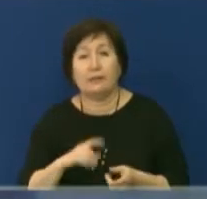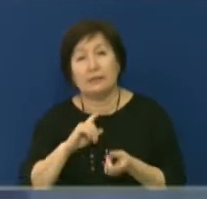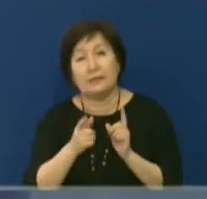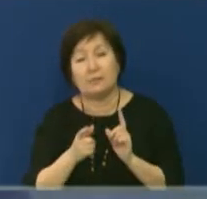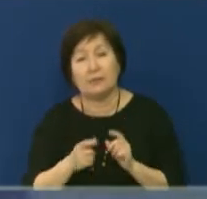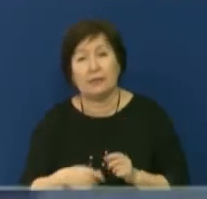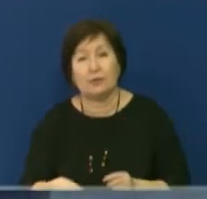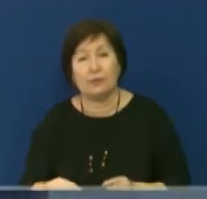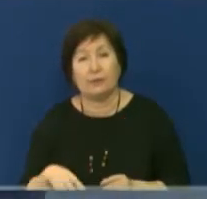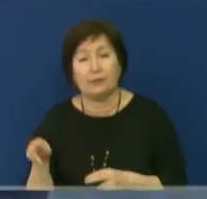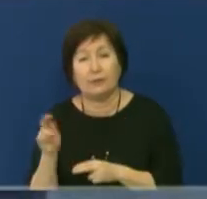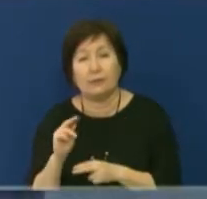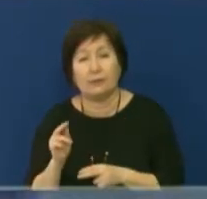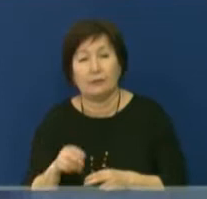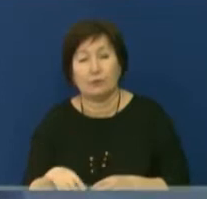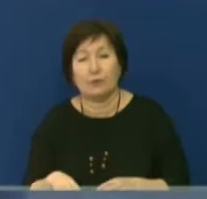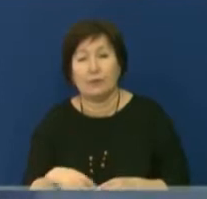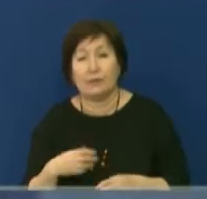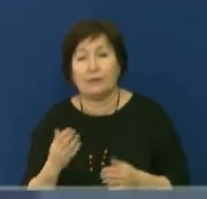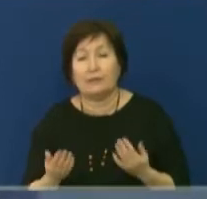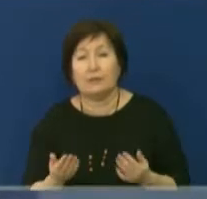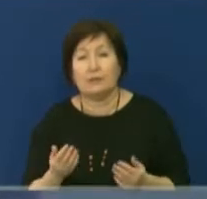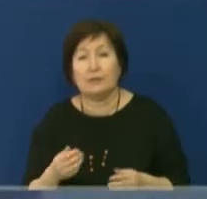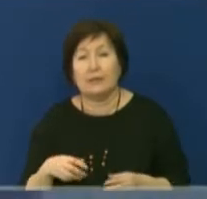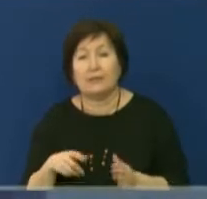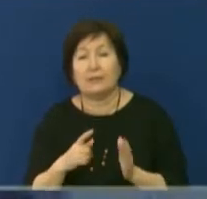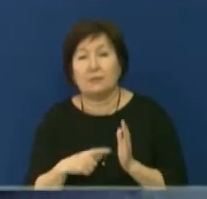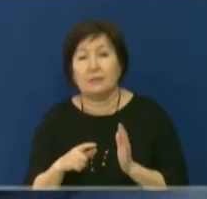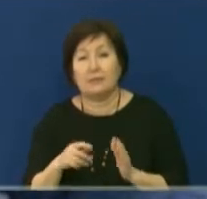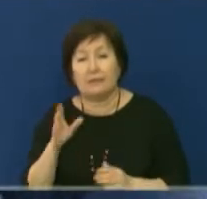150, 130, 70 ватт. 70 ватт мы применяем на